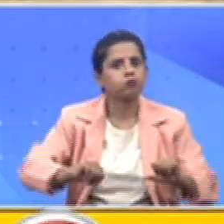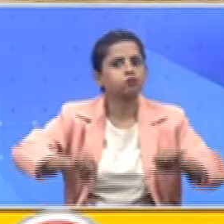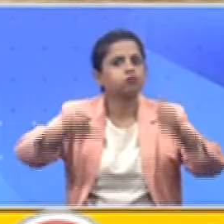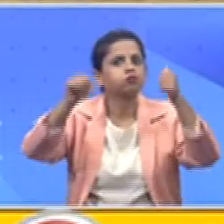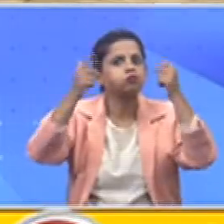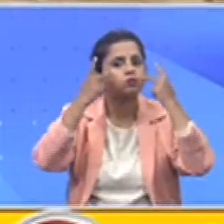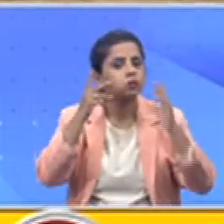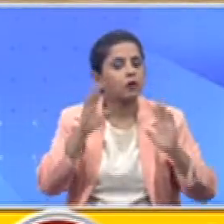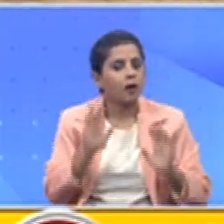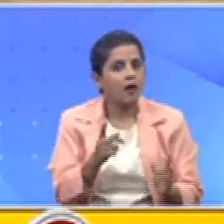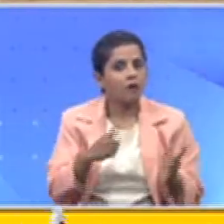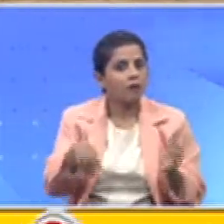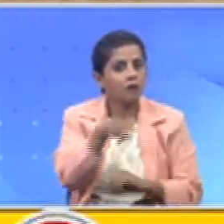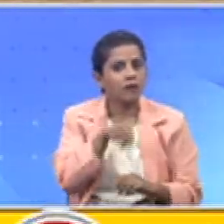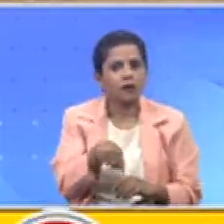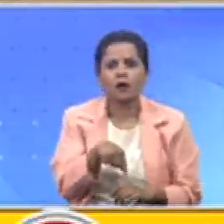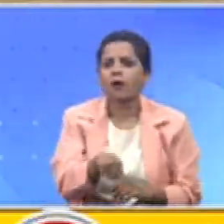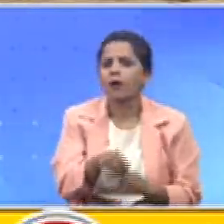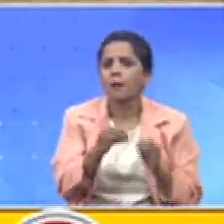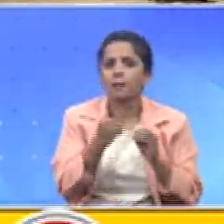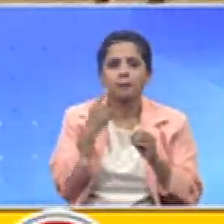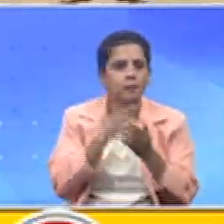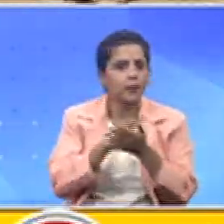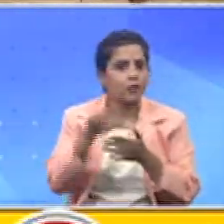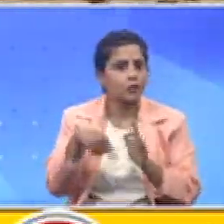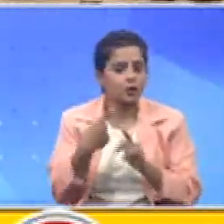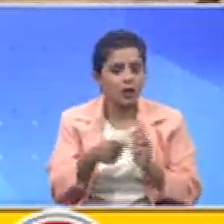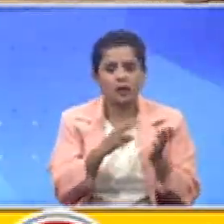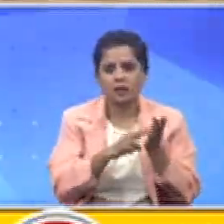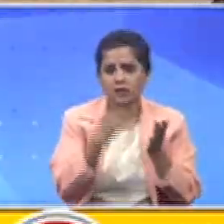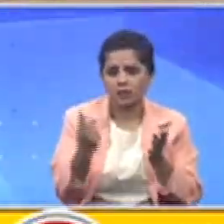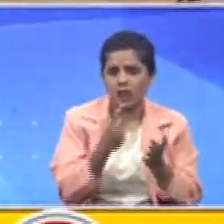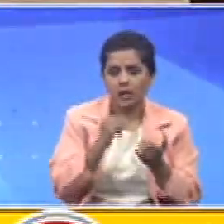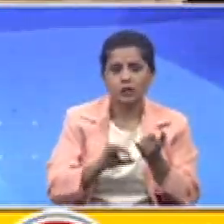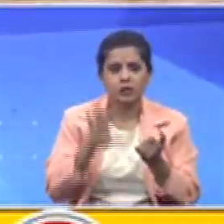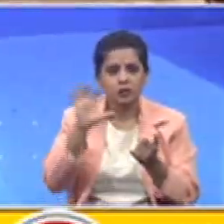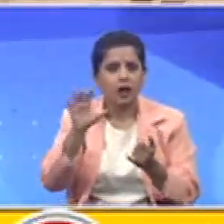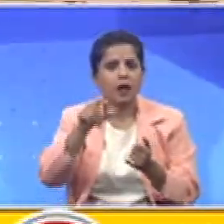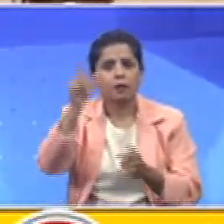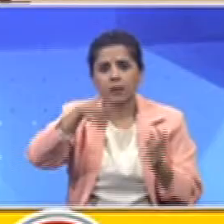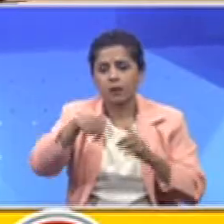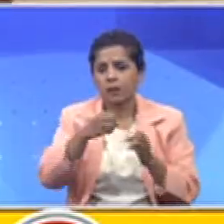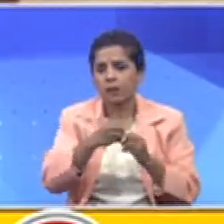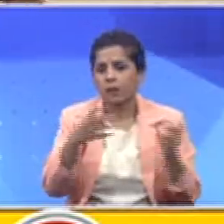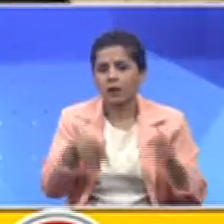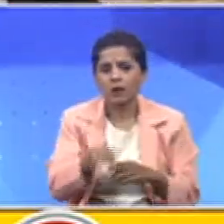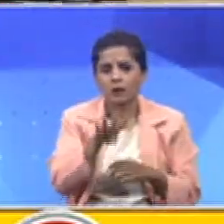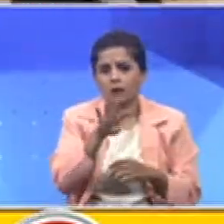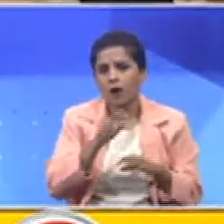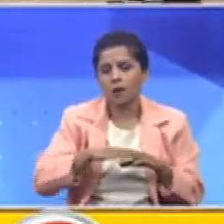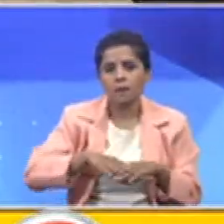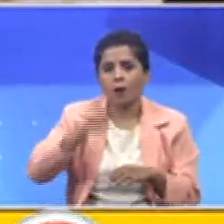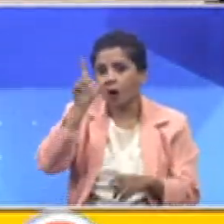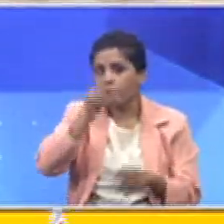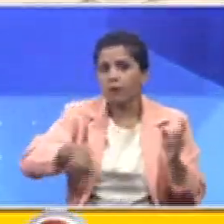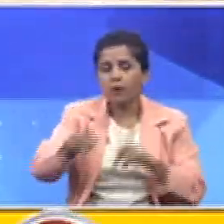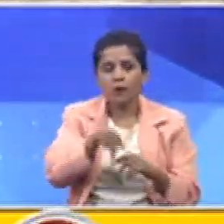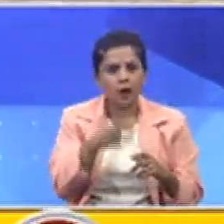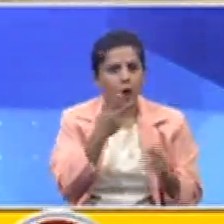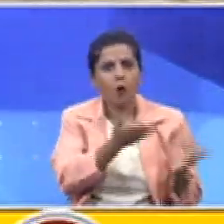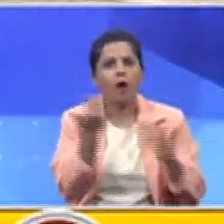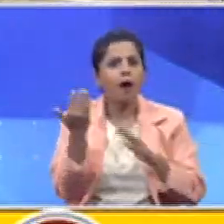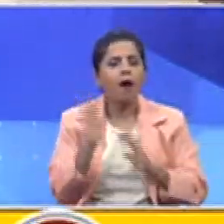है कि विचारपुर से नेशनल और स्टेट लेवल के 40 से ज्यादा खिलाड़ी निकले